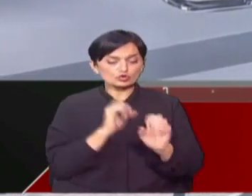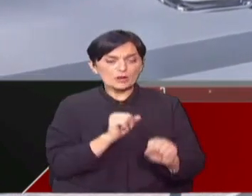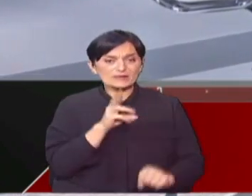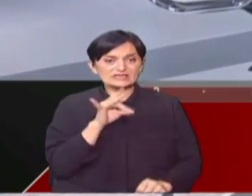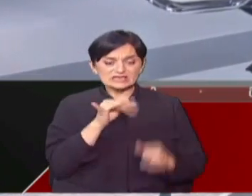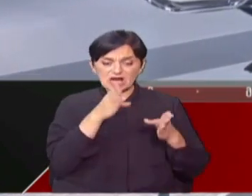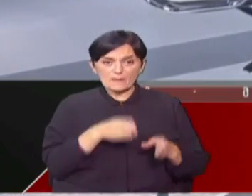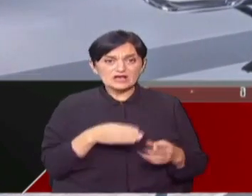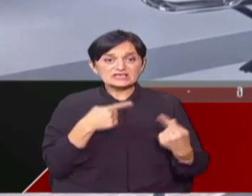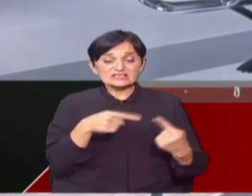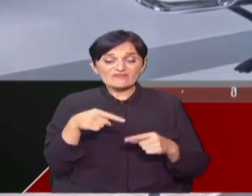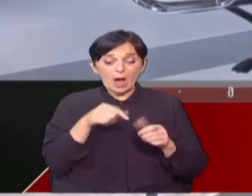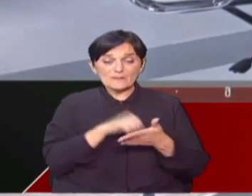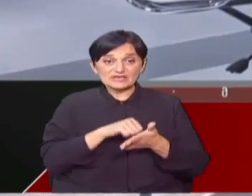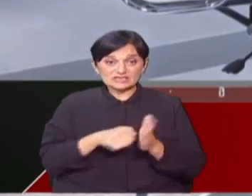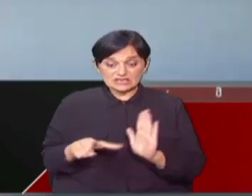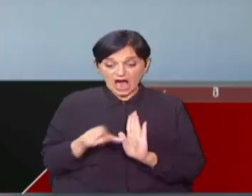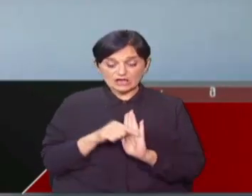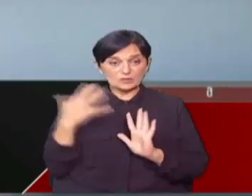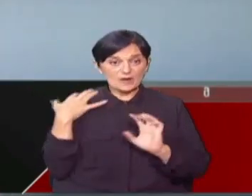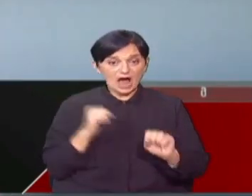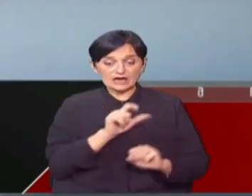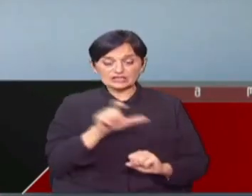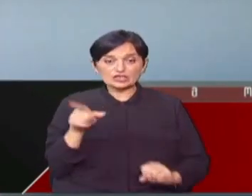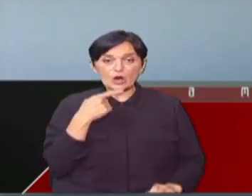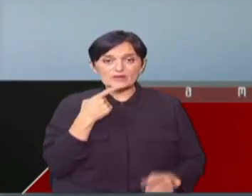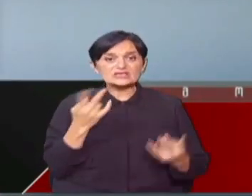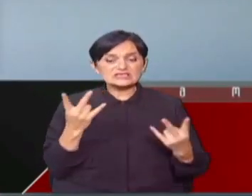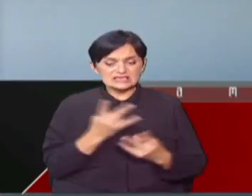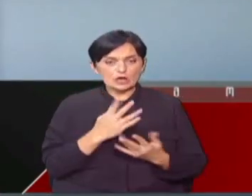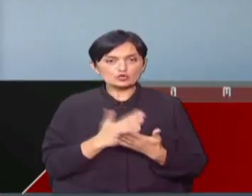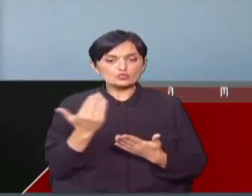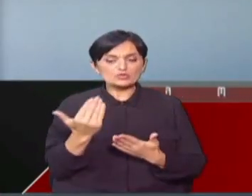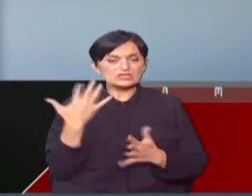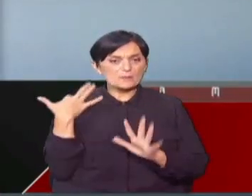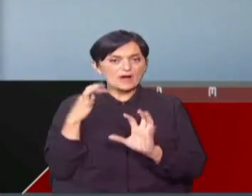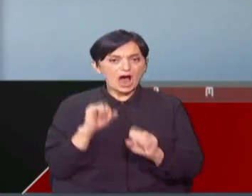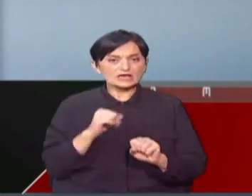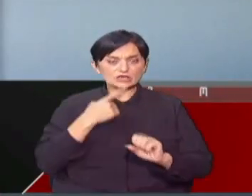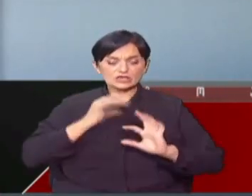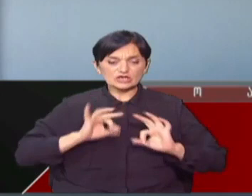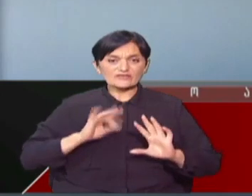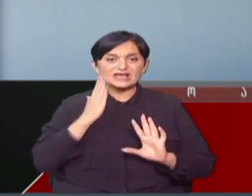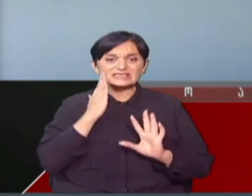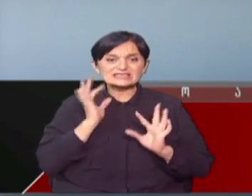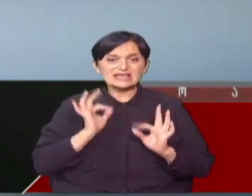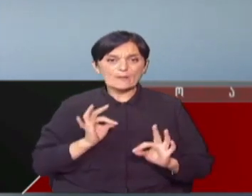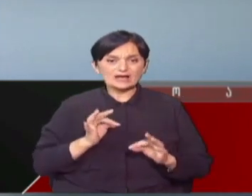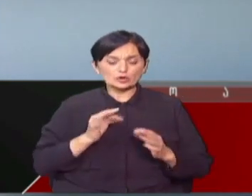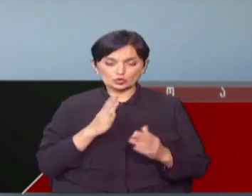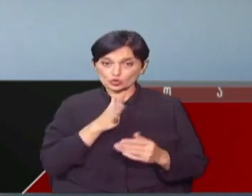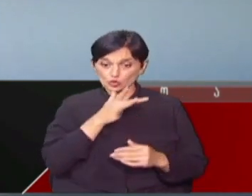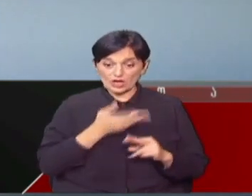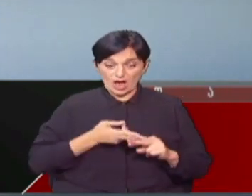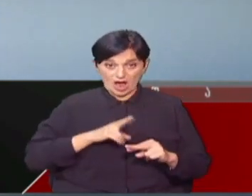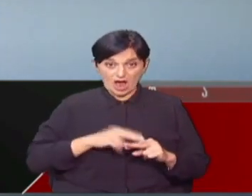დონალდ ტრამპს, სხვა მიზეზებთან ერთად მისი მხარდამჭერები ამბობენ, რომ საჭიროა მის მიმართ მხარდაჭერის გამოხატვა სამართლებრივი ბატალიების დროს.